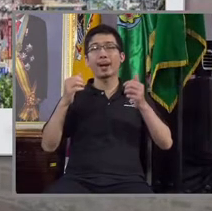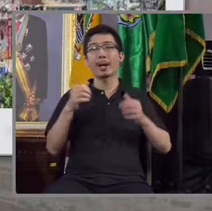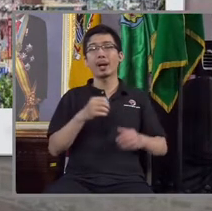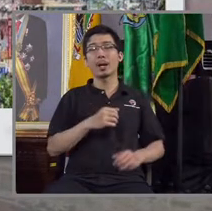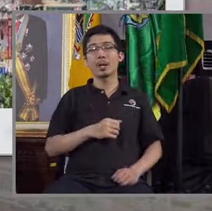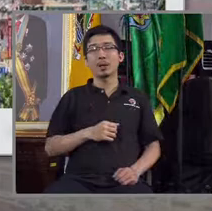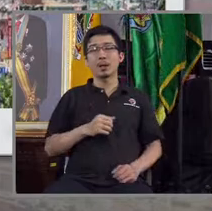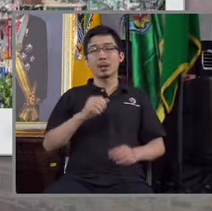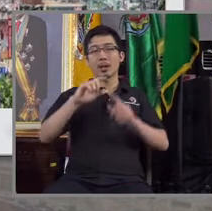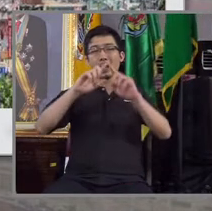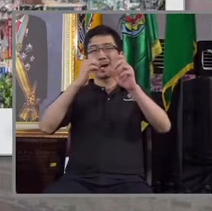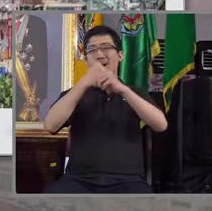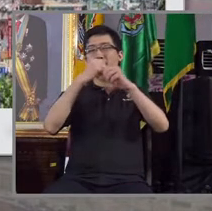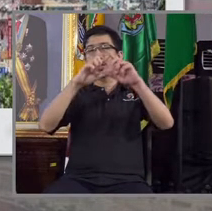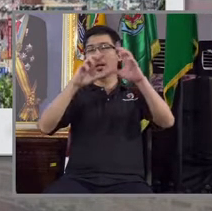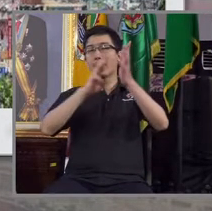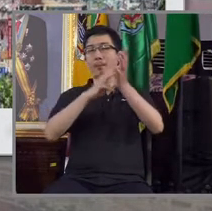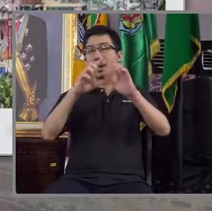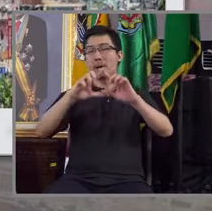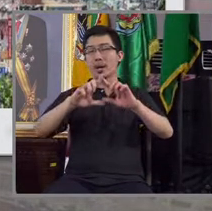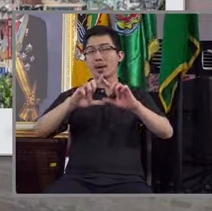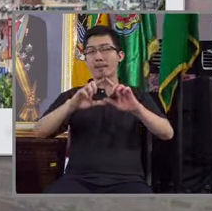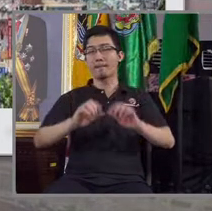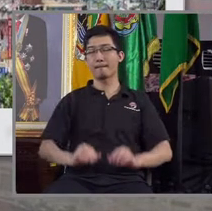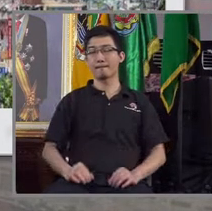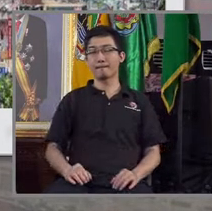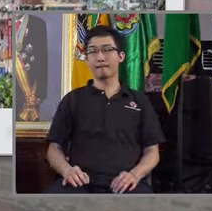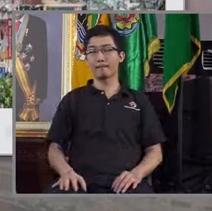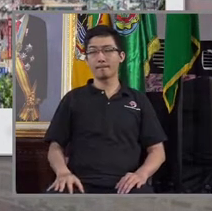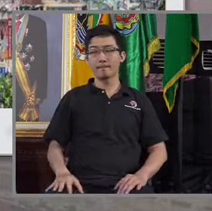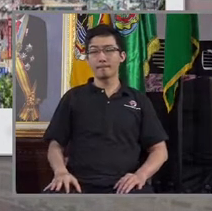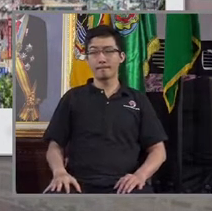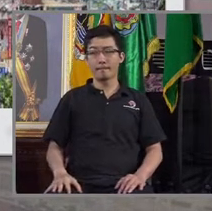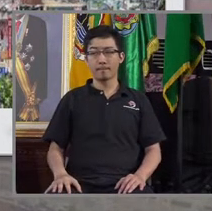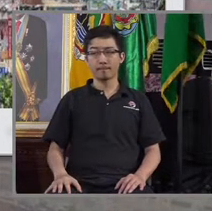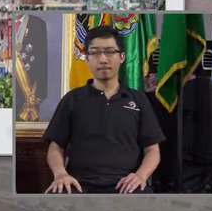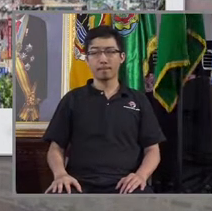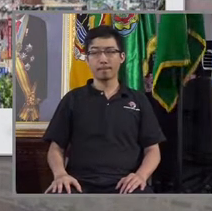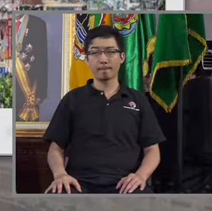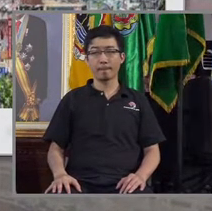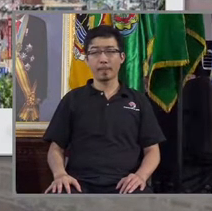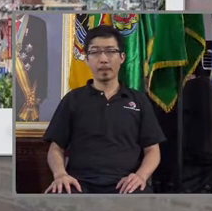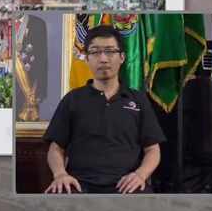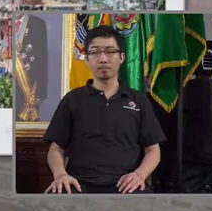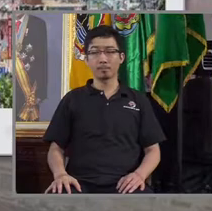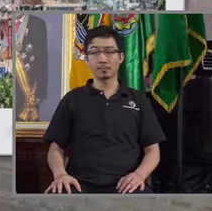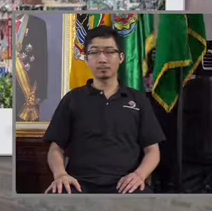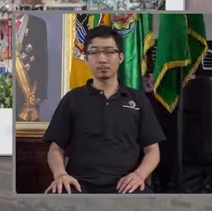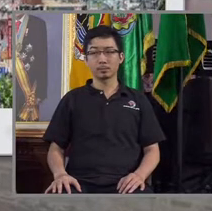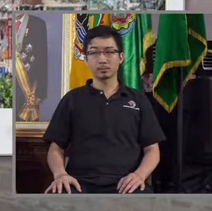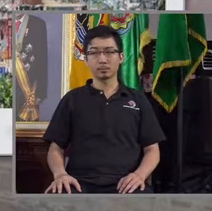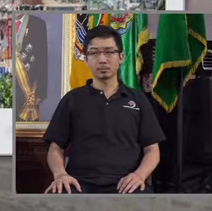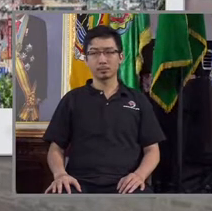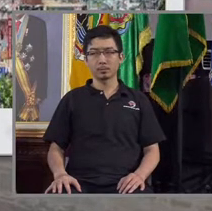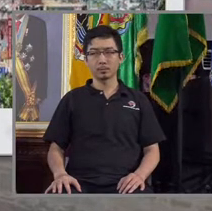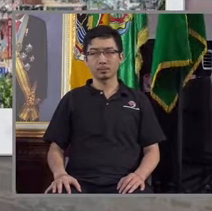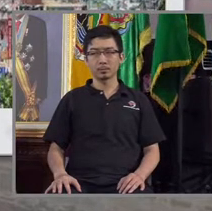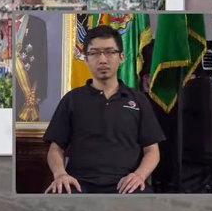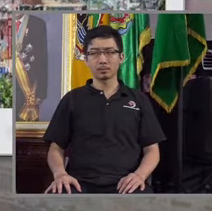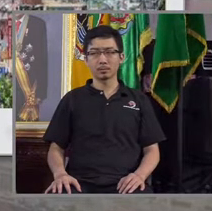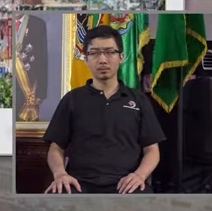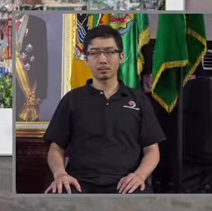nah ini Perpres 79 untuk Kota Salatiga, alhamdulillah